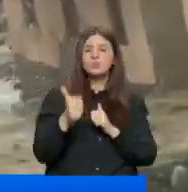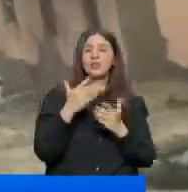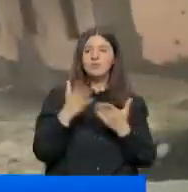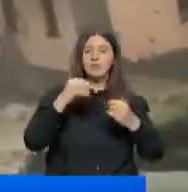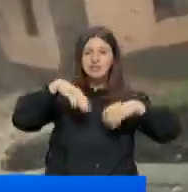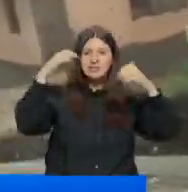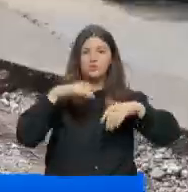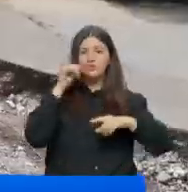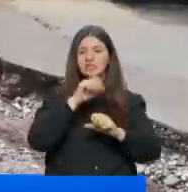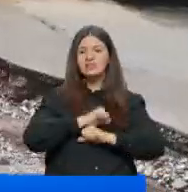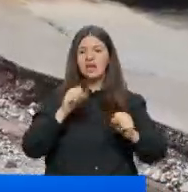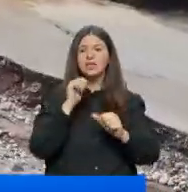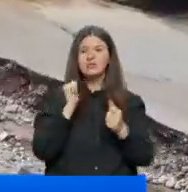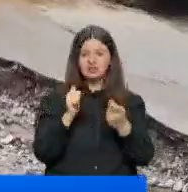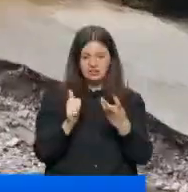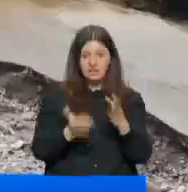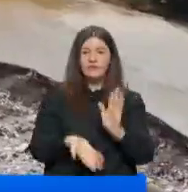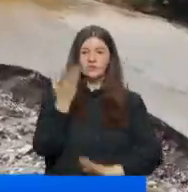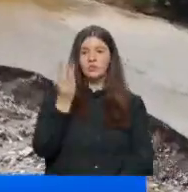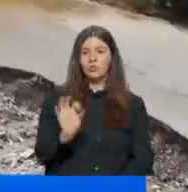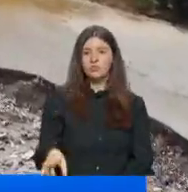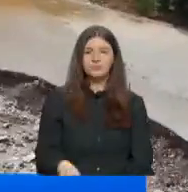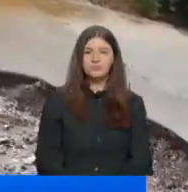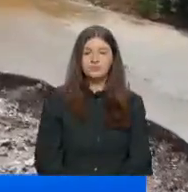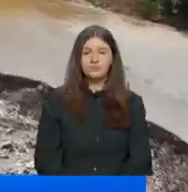eden yağmur yüzünden hasar her geçen gün artıyor.